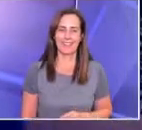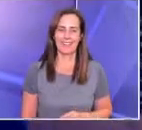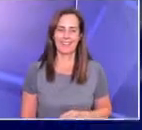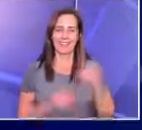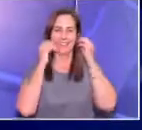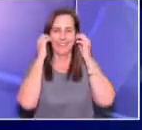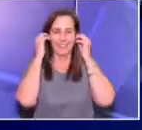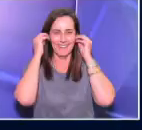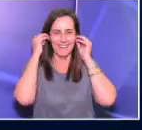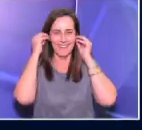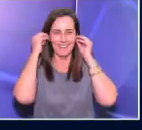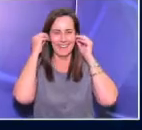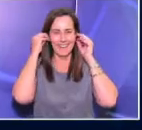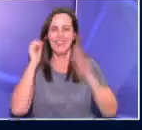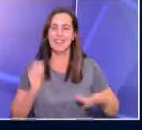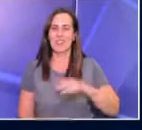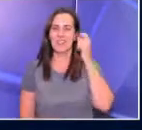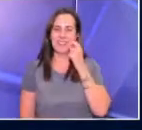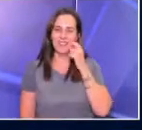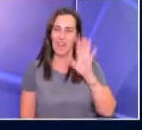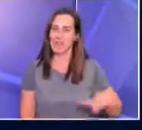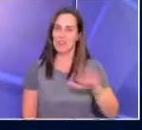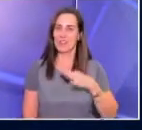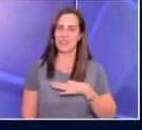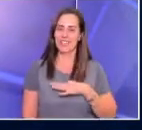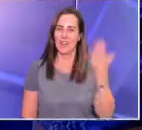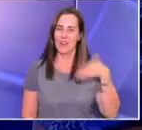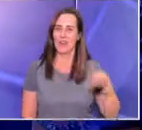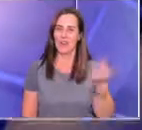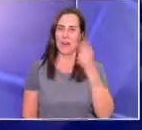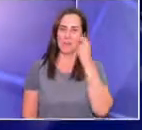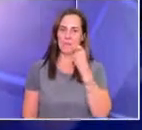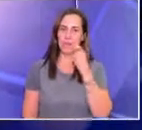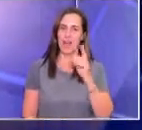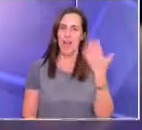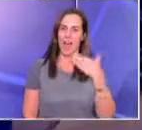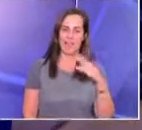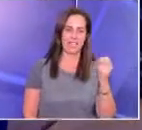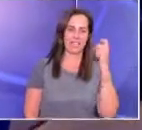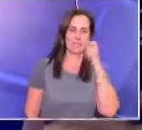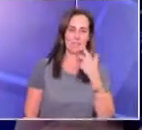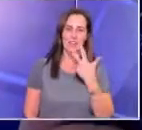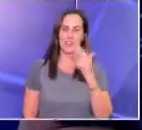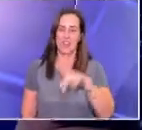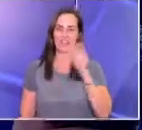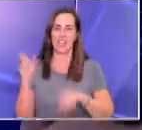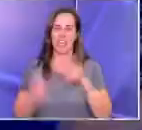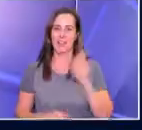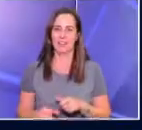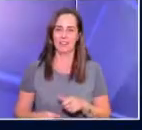האמת היא, כאילו יש איזה... שכונת פשע, אחי. גם בשכונה שלי לא היו כולם פושעים. היו 20 פושעים, 3,000